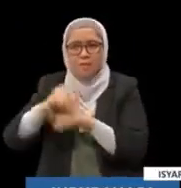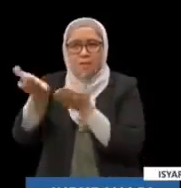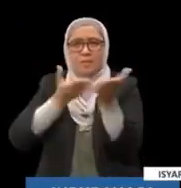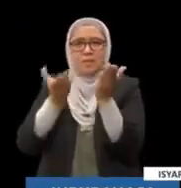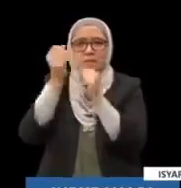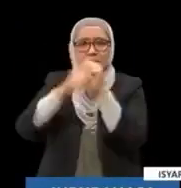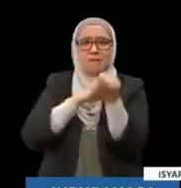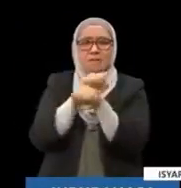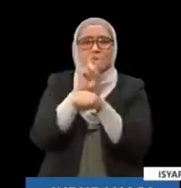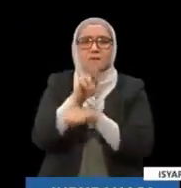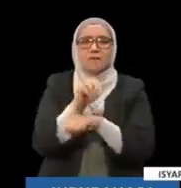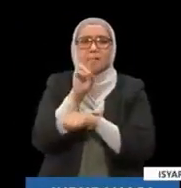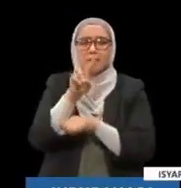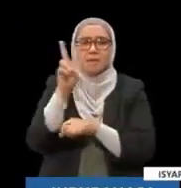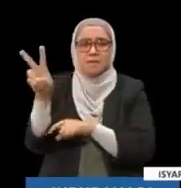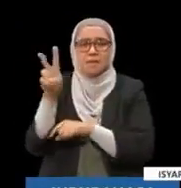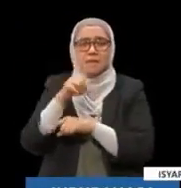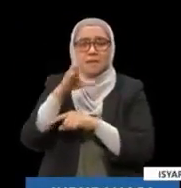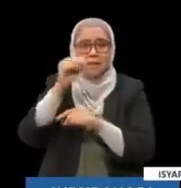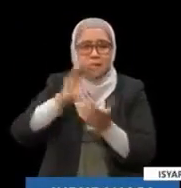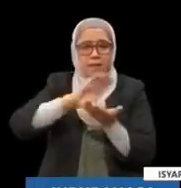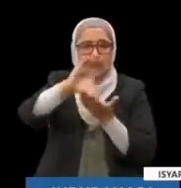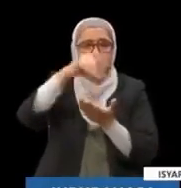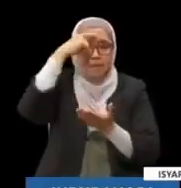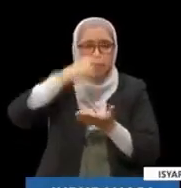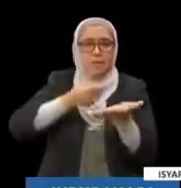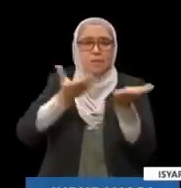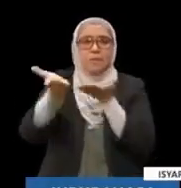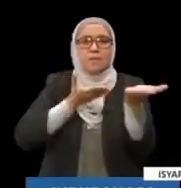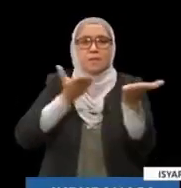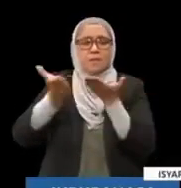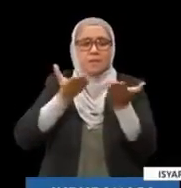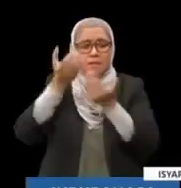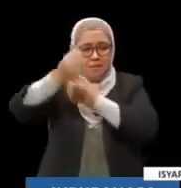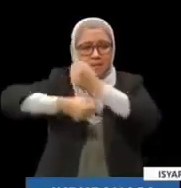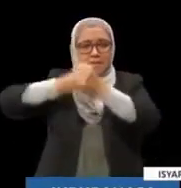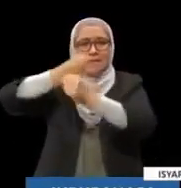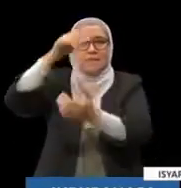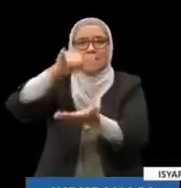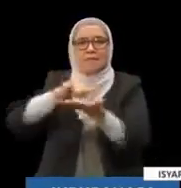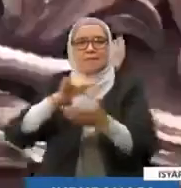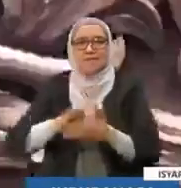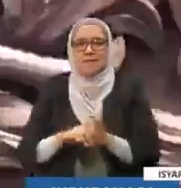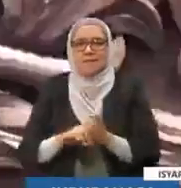dan bagi memperuntukkan jumlah wang itu untuk perkhidmatan bagi tahun itu.